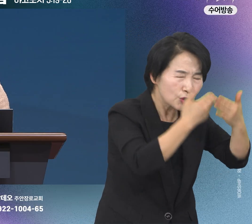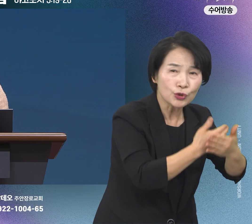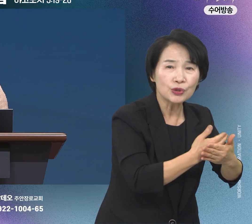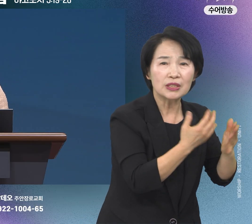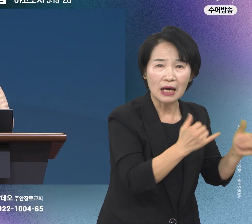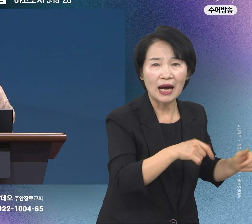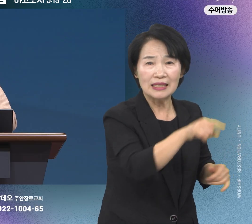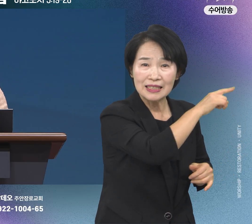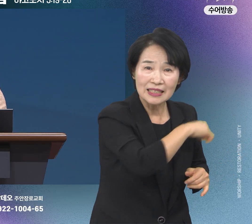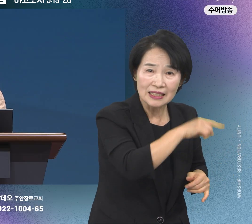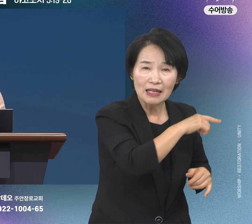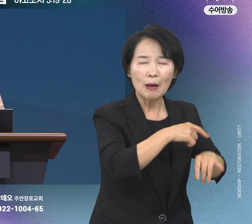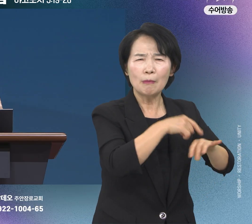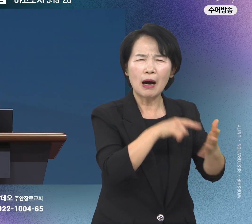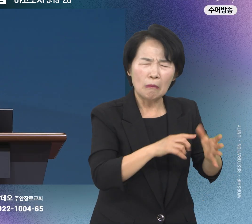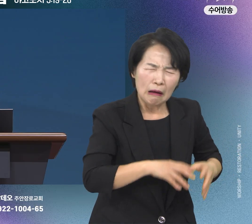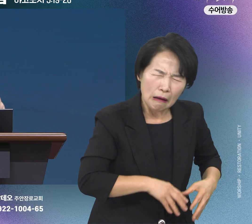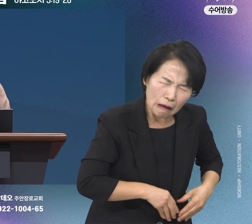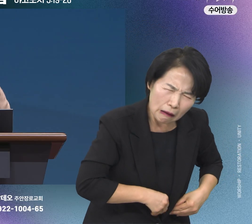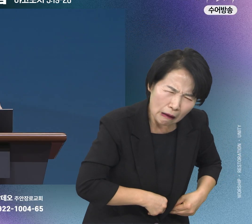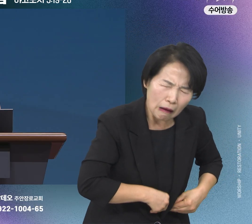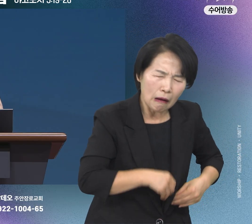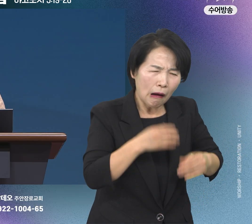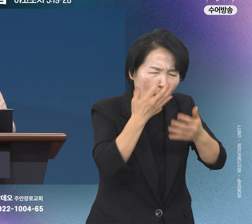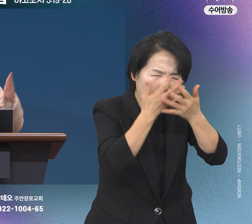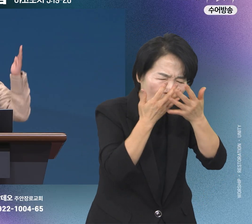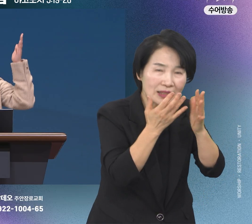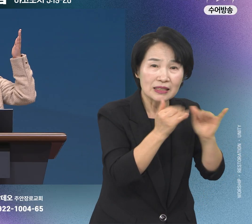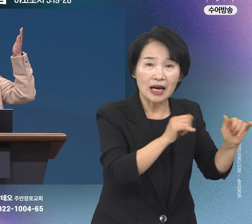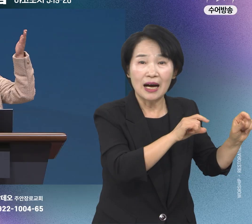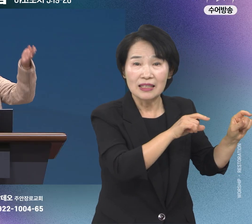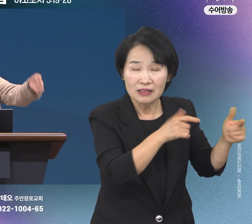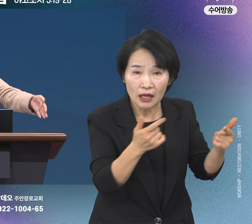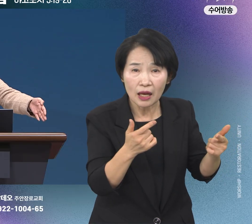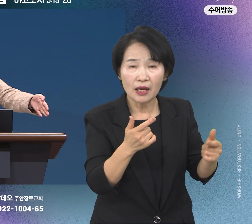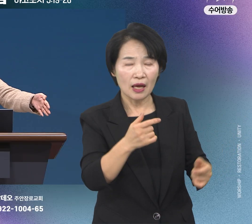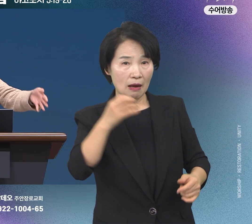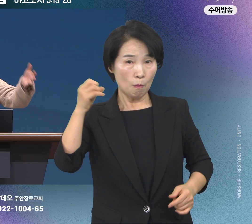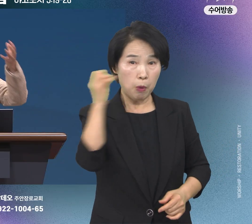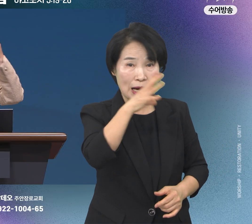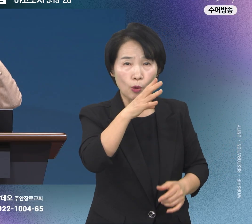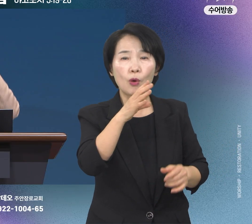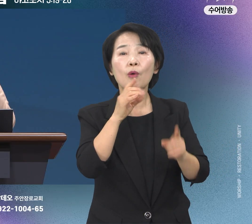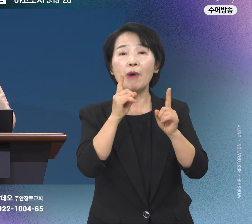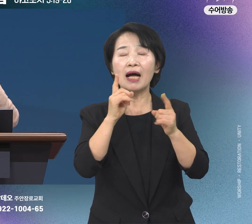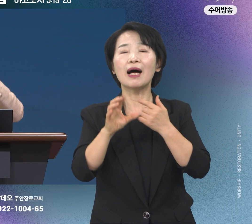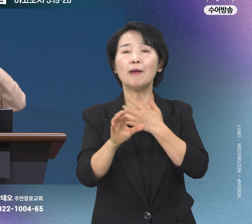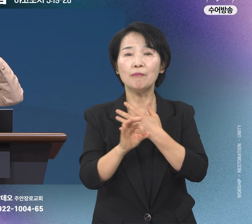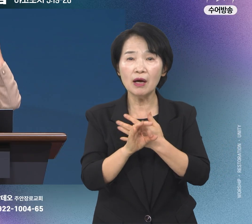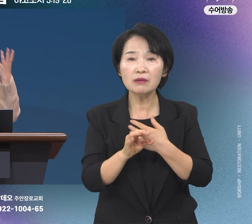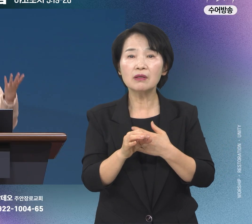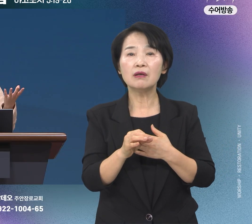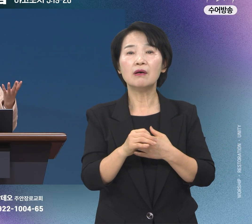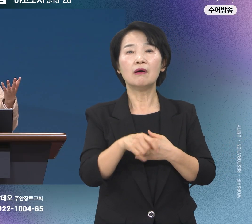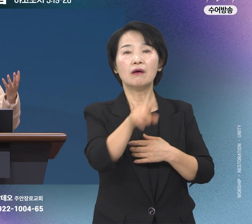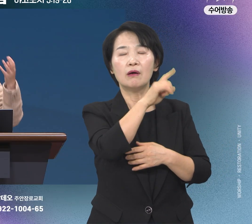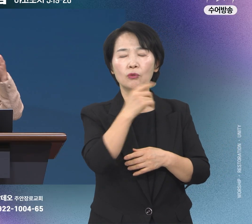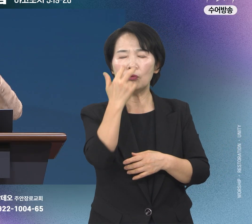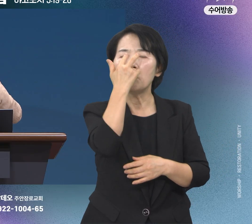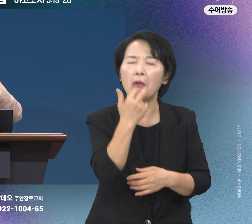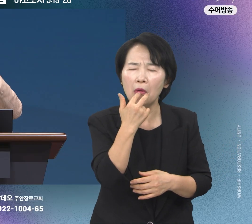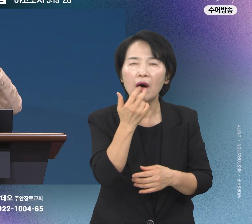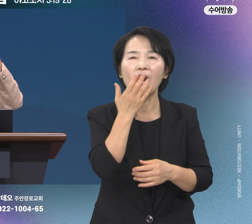지진을 느끼고 있는 이 마지막 때를 살고 있는 정통교회에 한 번에 이야기하면 눈이